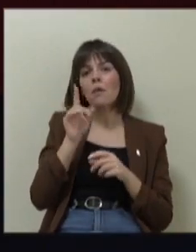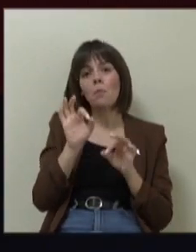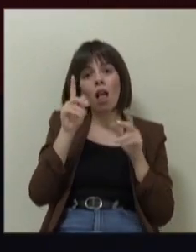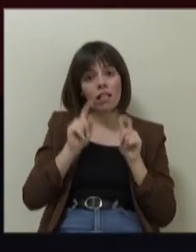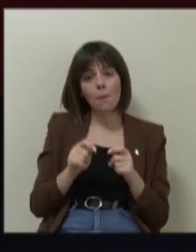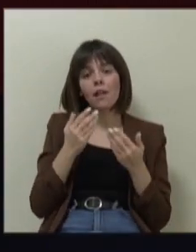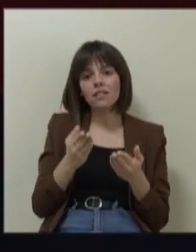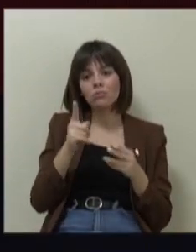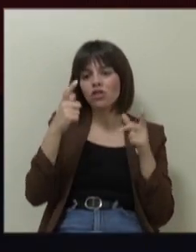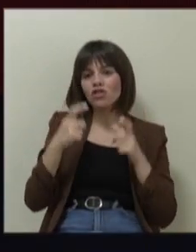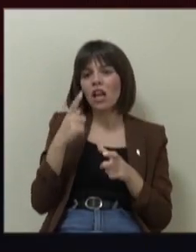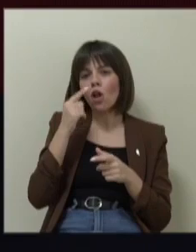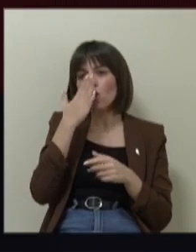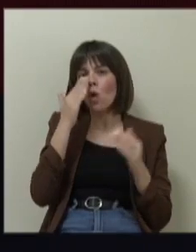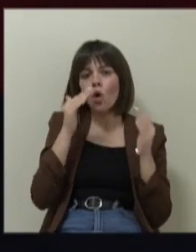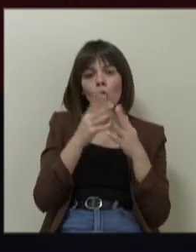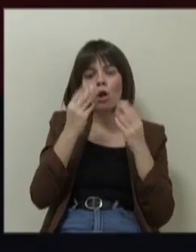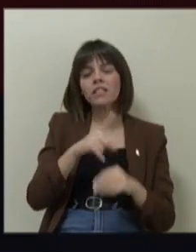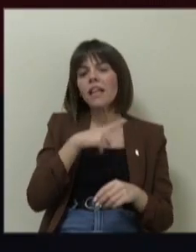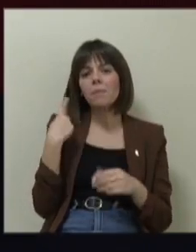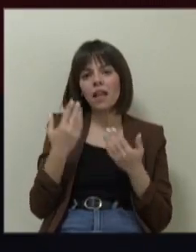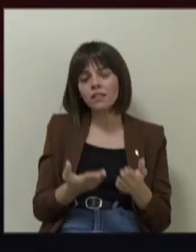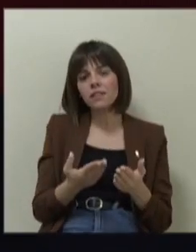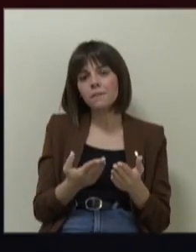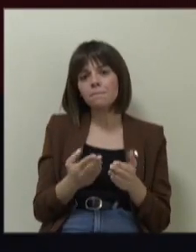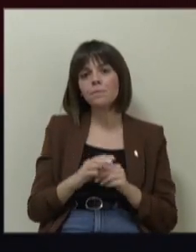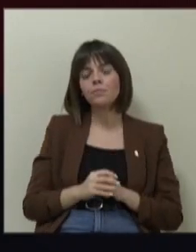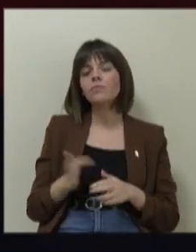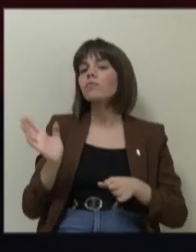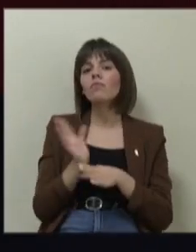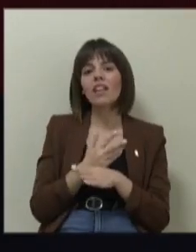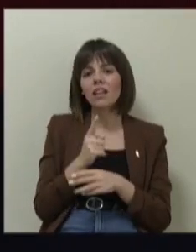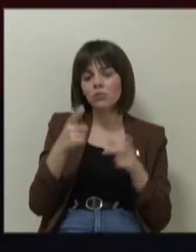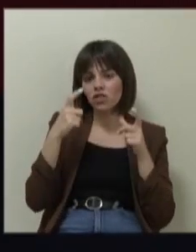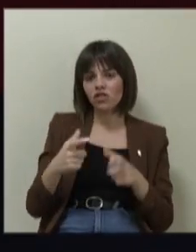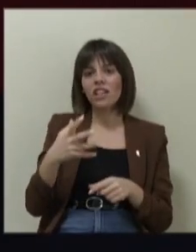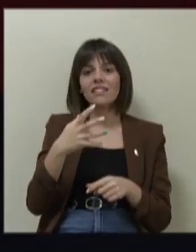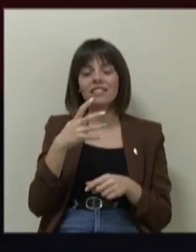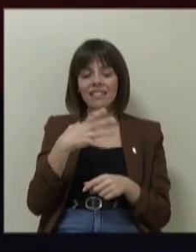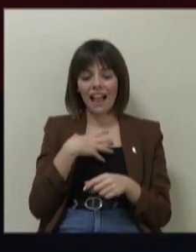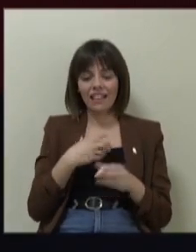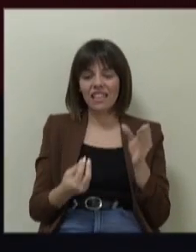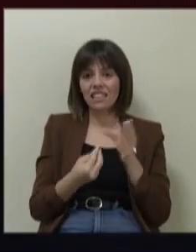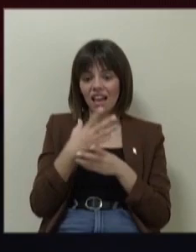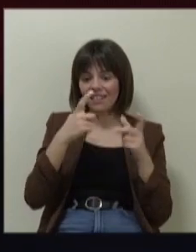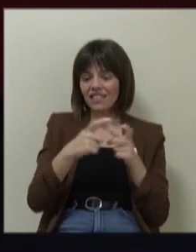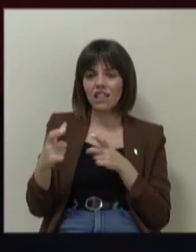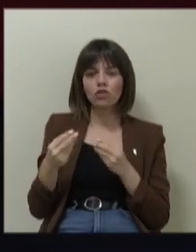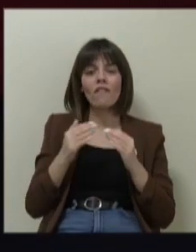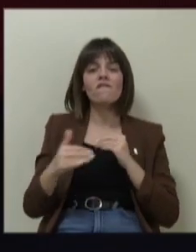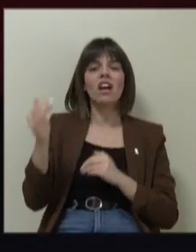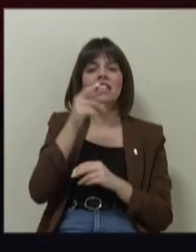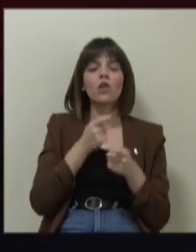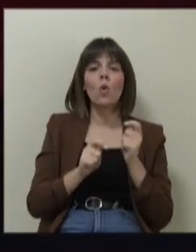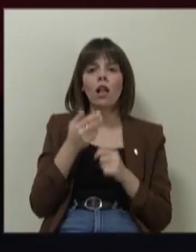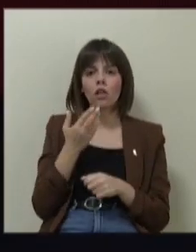tasarlandığında bu şehrin doğayla uyumlu olması imkansız. Çünkü bir şehir kendi yarattığı alandan çok daha fazlasını